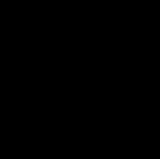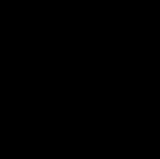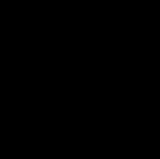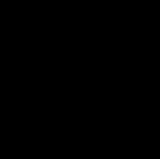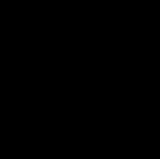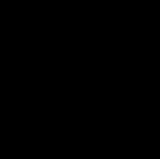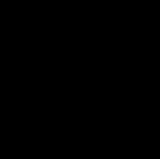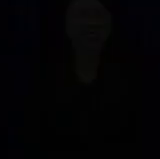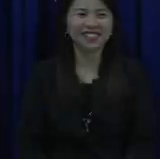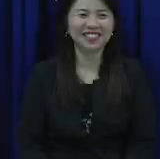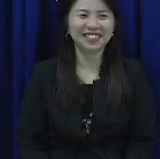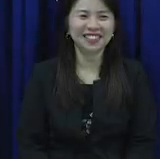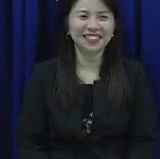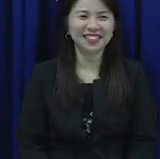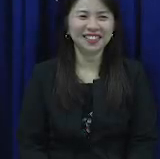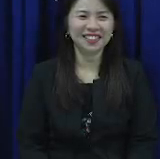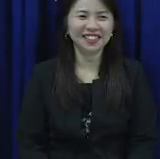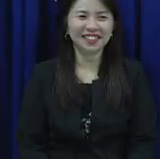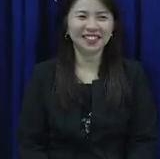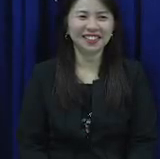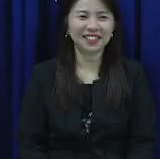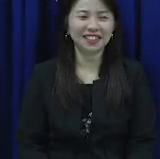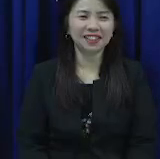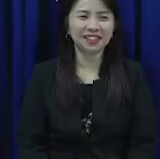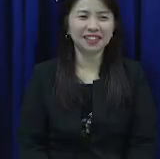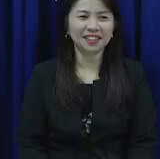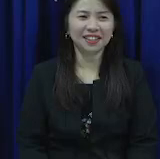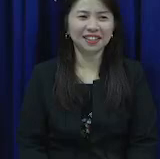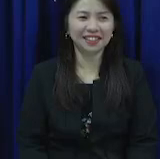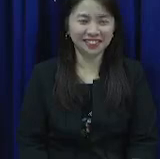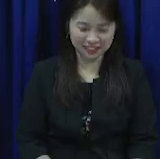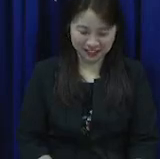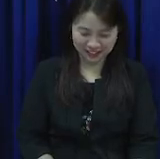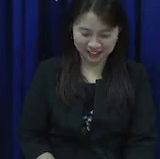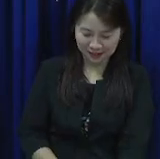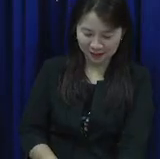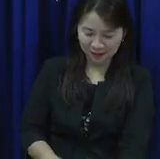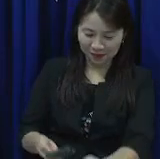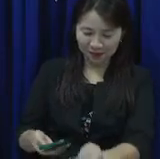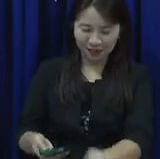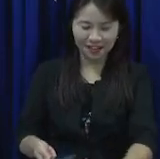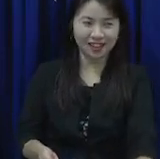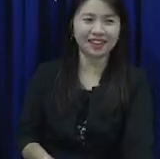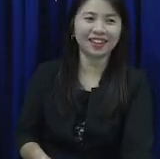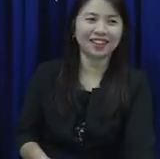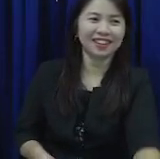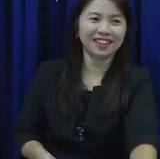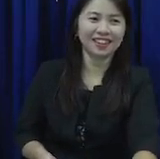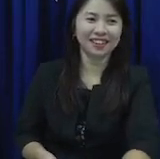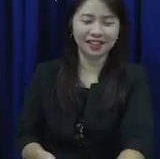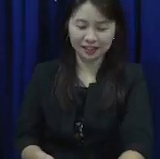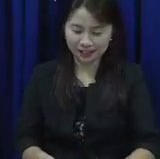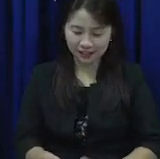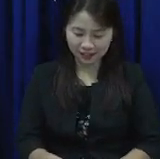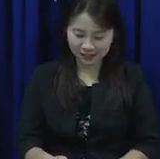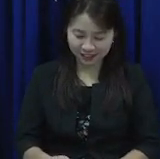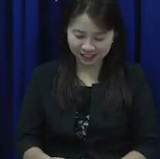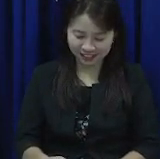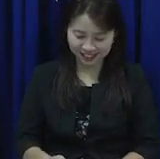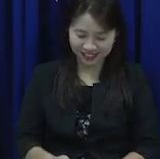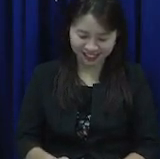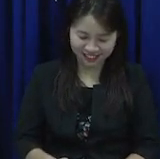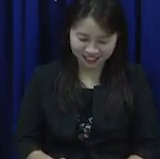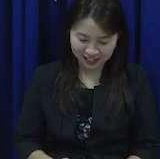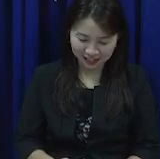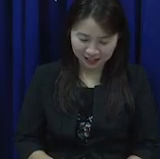Lorena All right maganda maganda maganda maganda maganda na off yan magandang magandang magandang magandang tanghali po yan